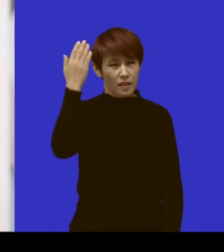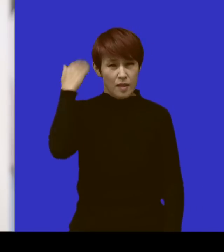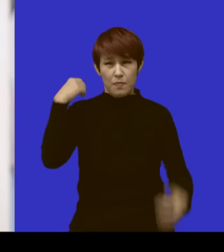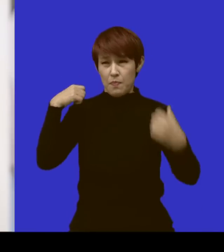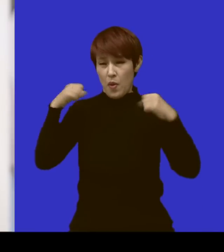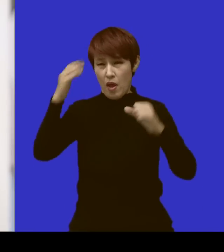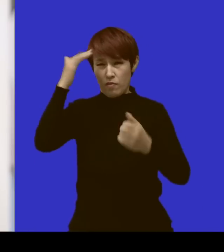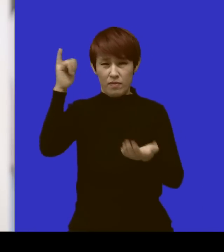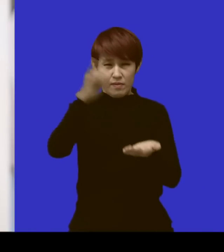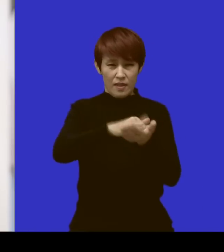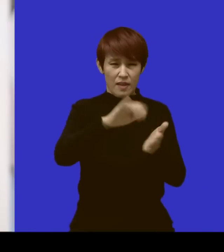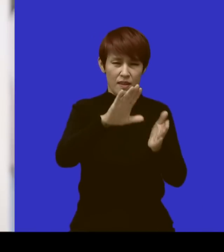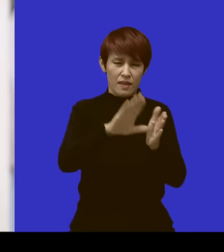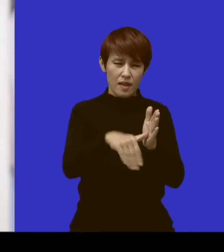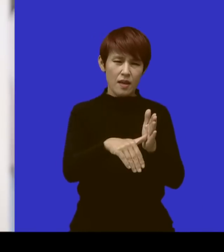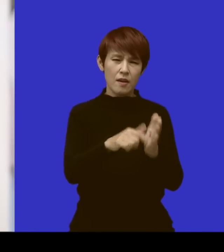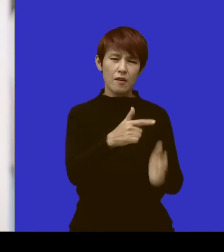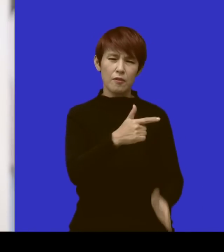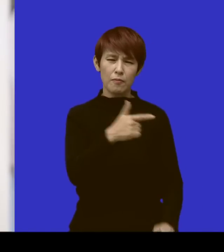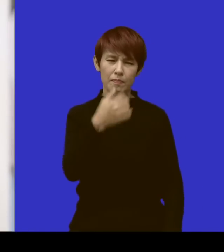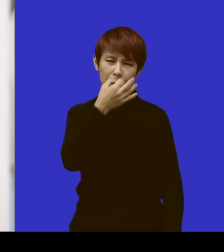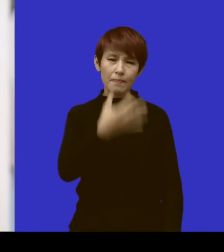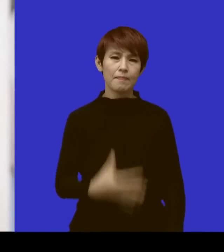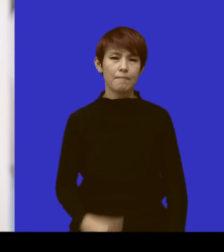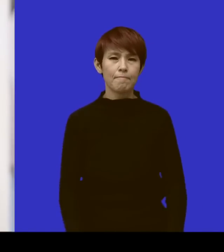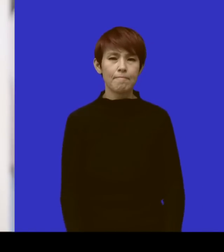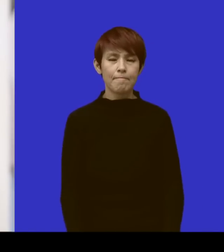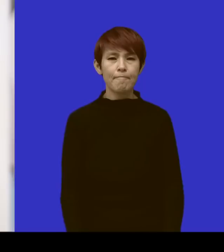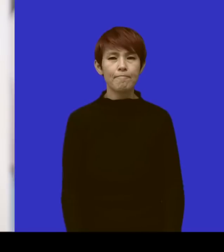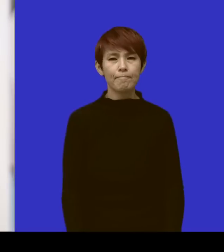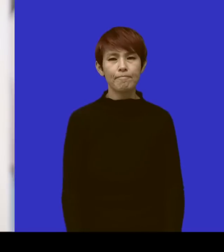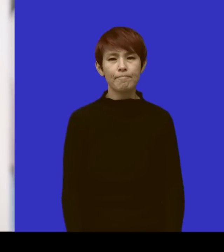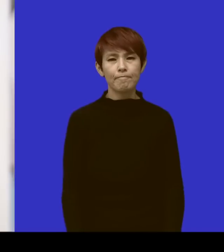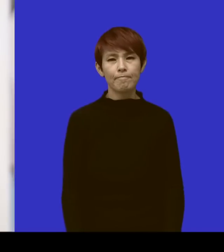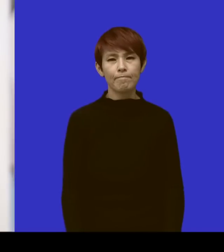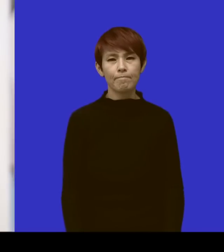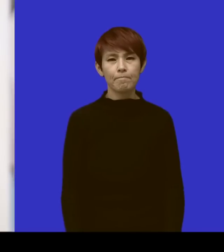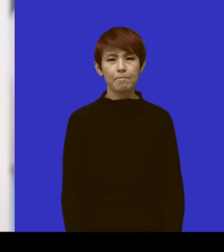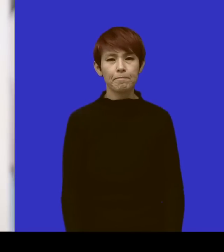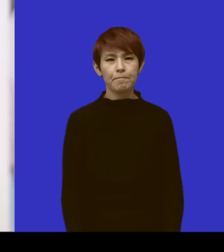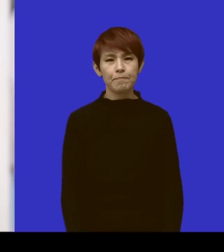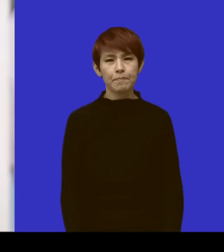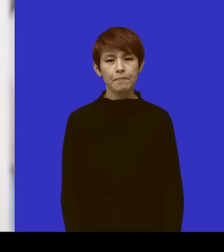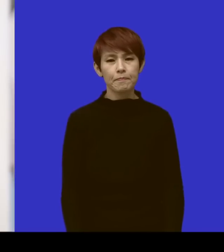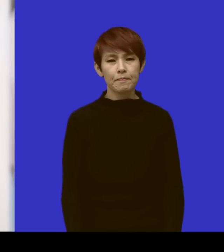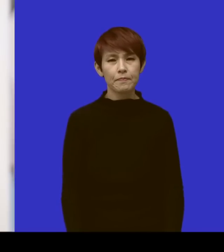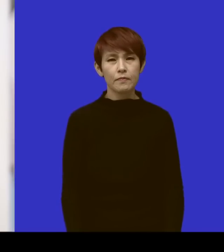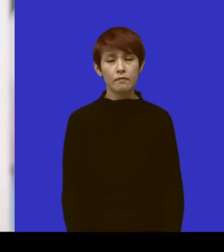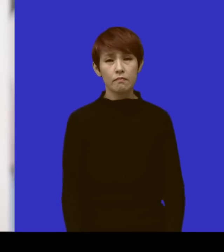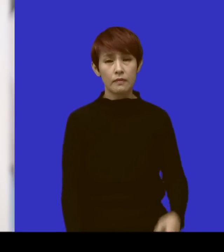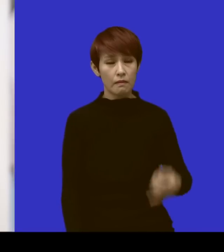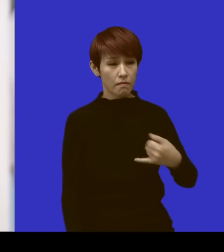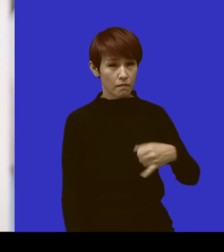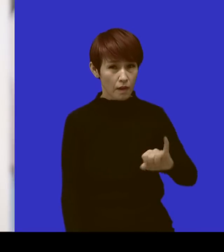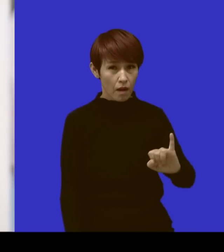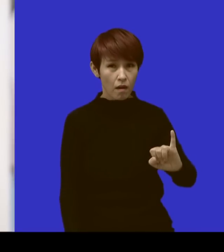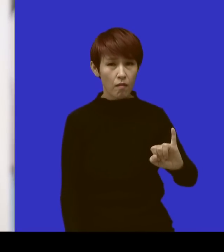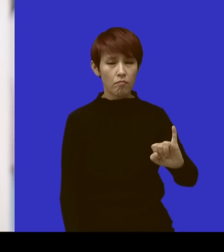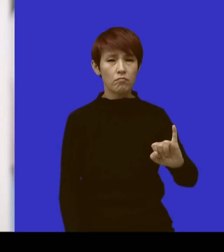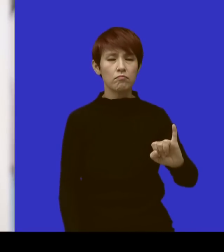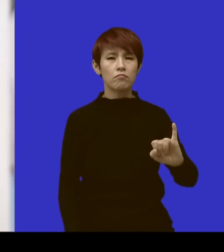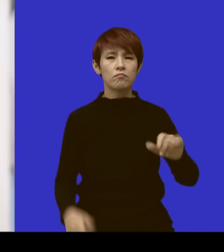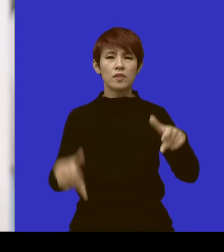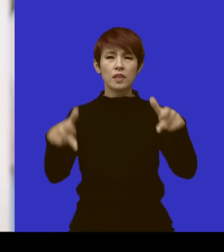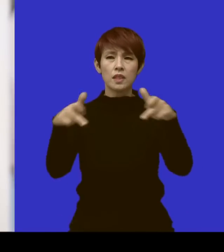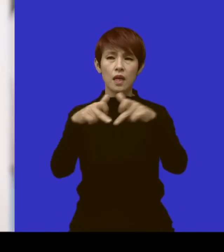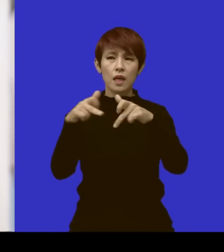많이 시작부터가 좀 많이 힘들었고 예. 그러면서 이제 그게 아이까지 그런 상황이 이제